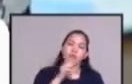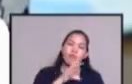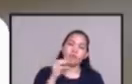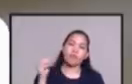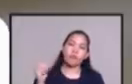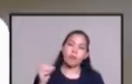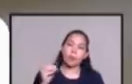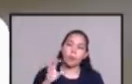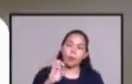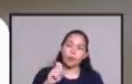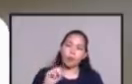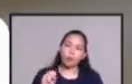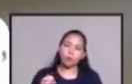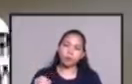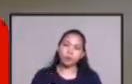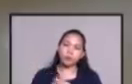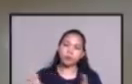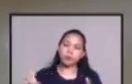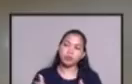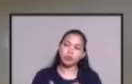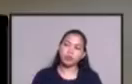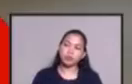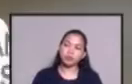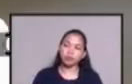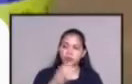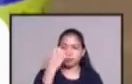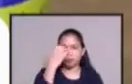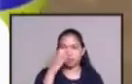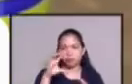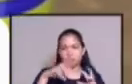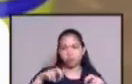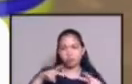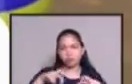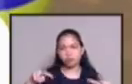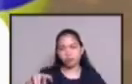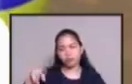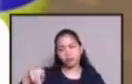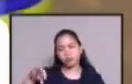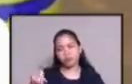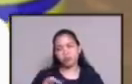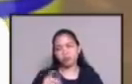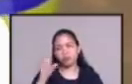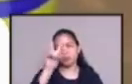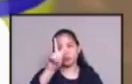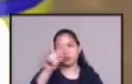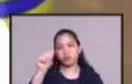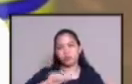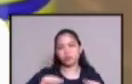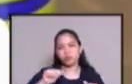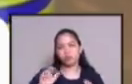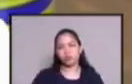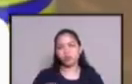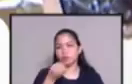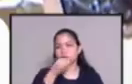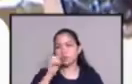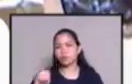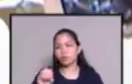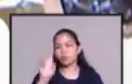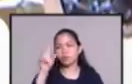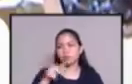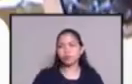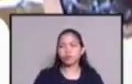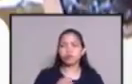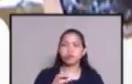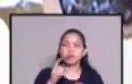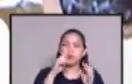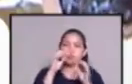na inaangkat ng suspect sa Europa. Iniimbestiga naman ng PIDEA ang 2 celebrity na umorder umano ng 200 tableta